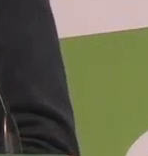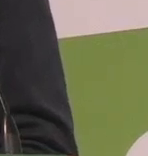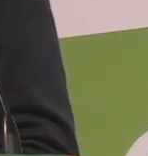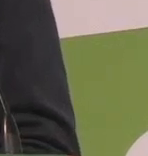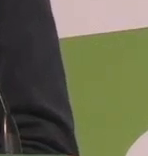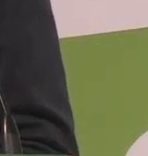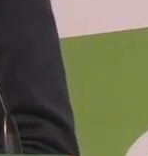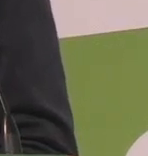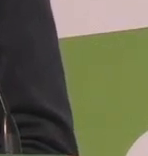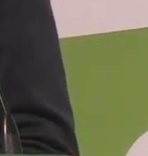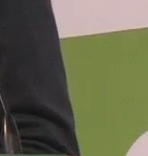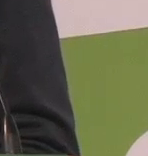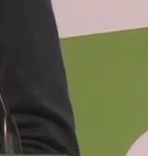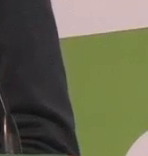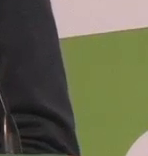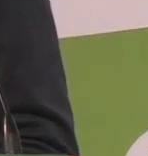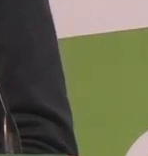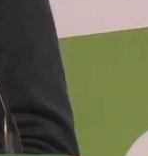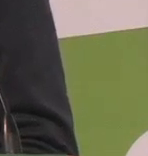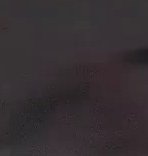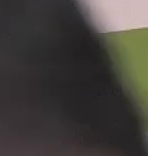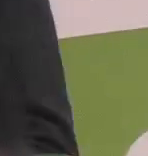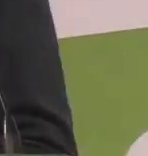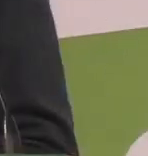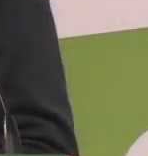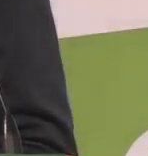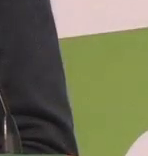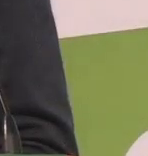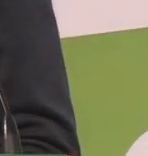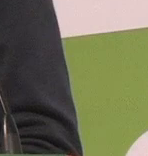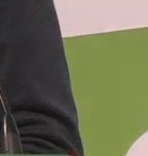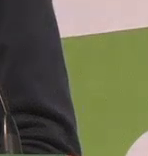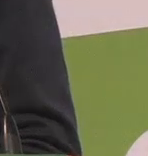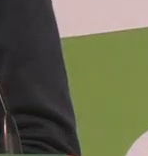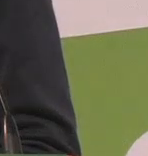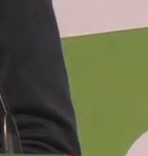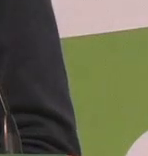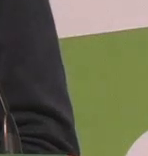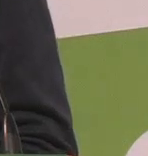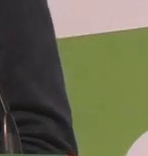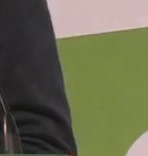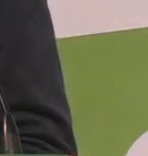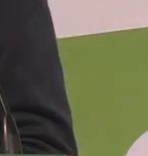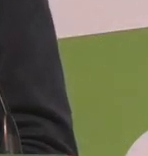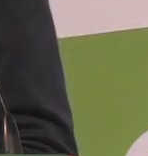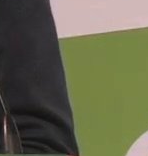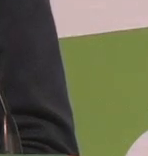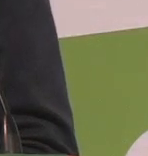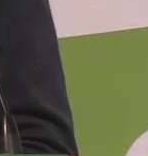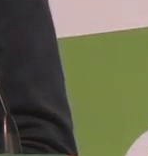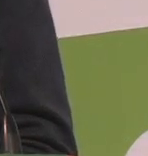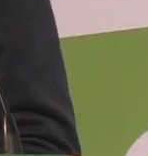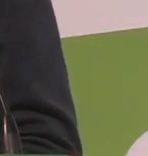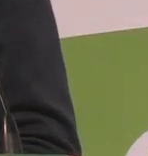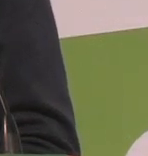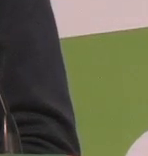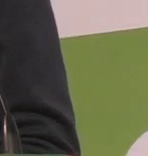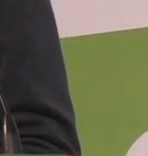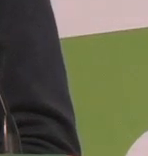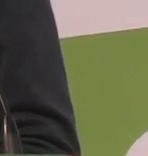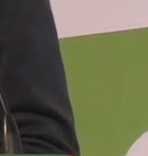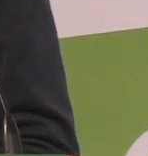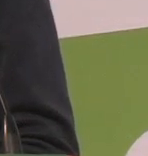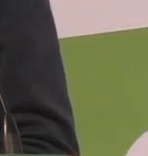festes Ende anstreben. Nämlich, wir haben ja eingeladen auf 16 Uhr. Auch deswegen ist der Landesparteirat ein bisschen verkürzt, weil